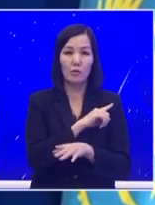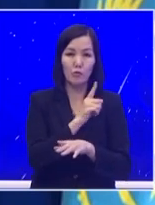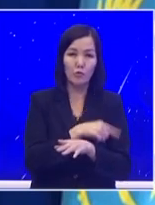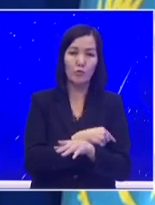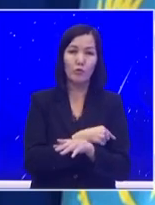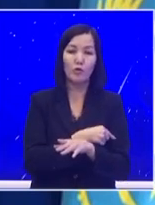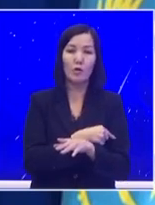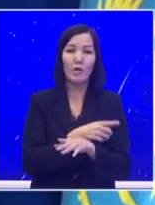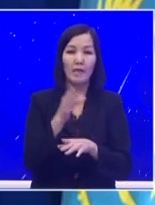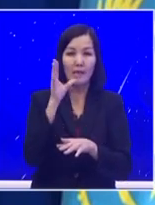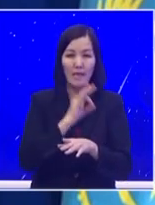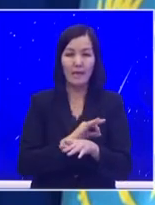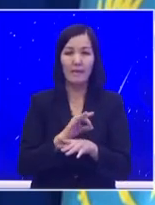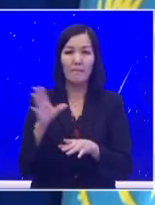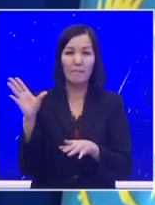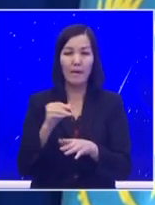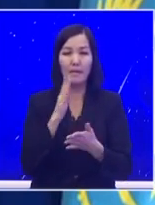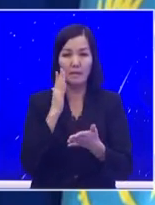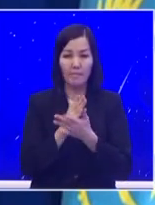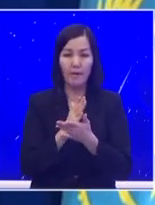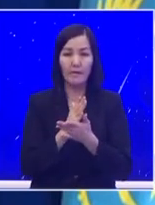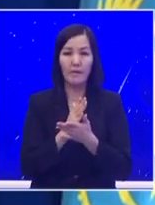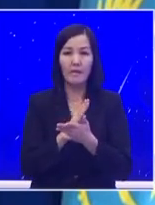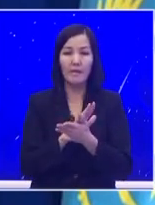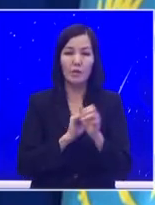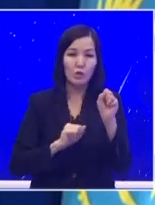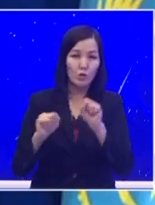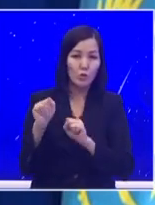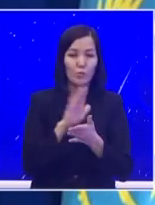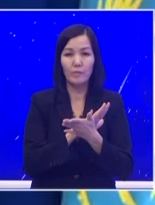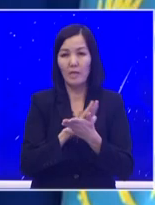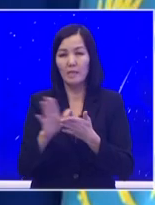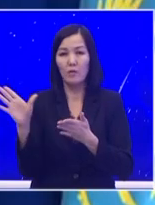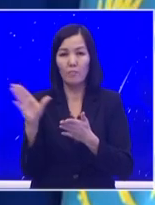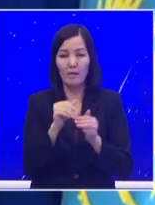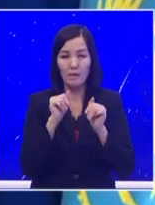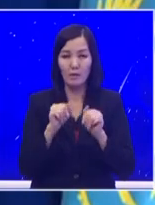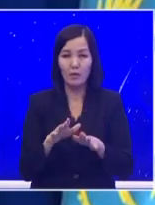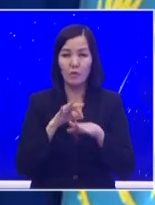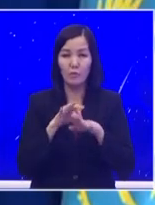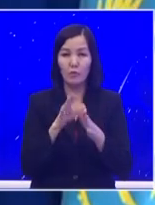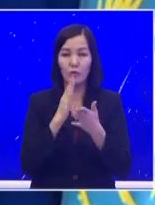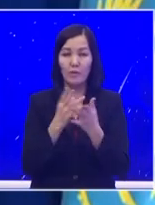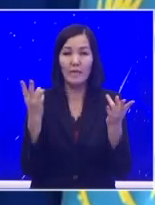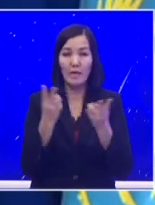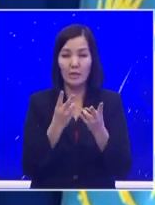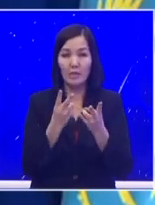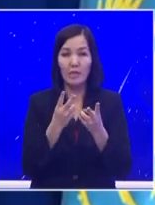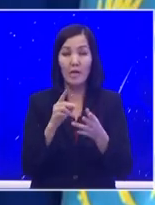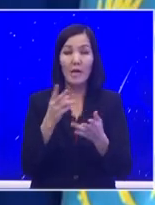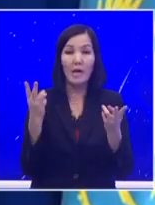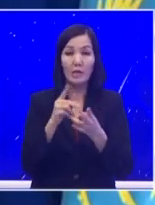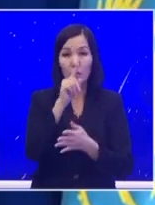бар. Барлық санитарлық жұмыстар қазір қабылданып жатыр. Қажетті сұрақтар